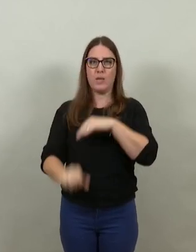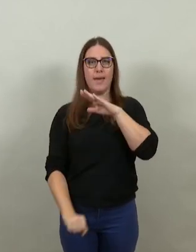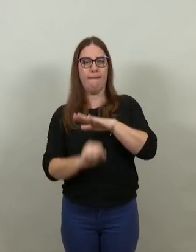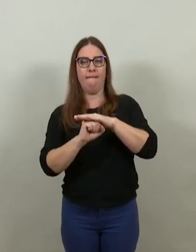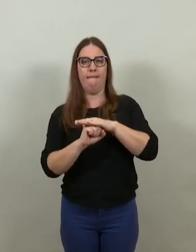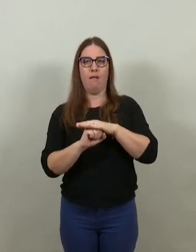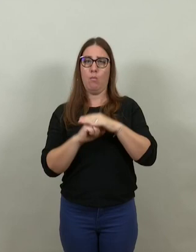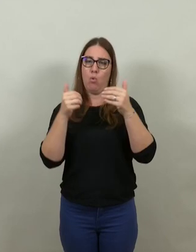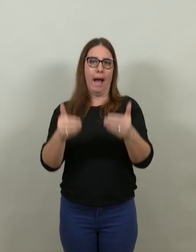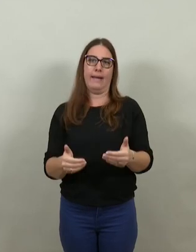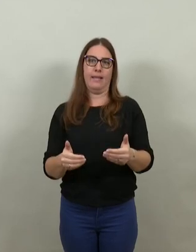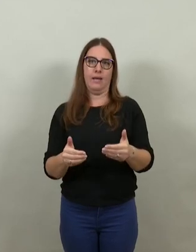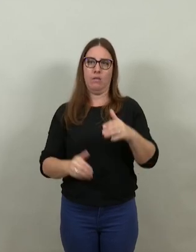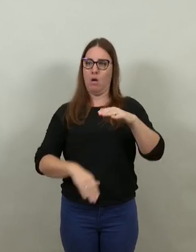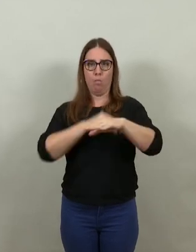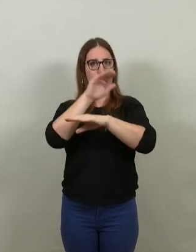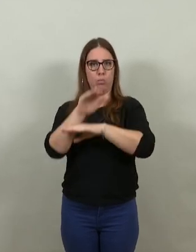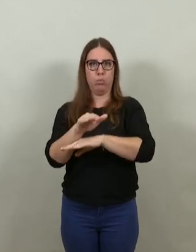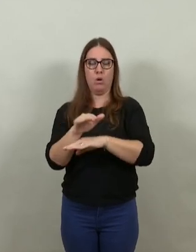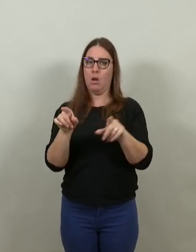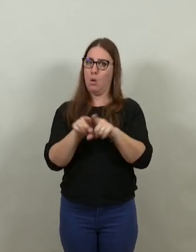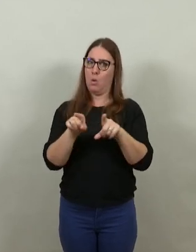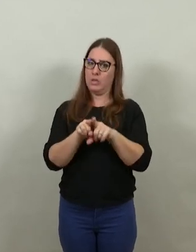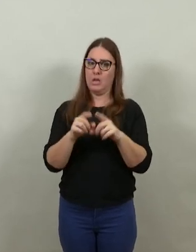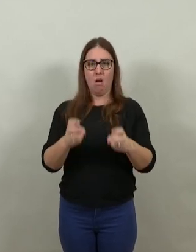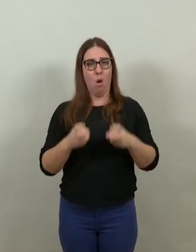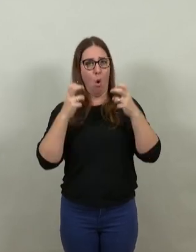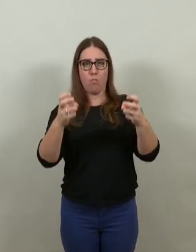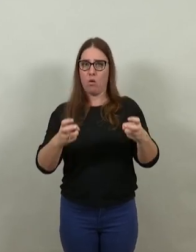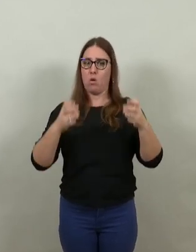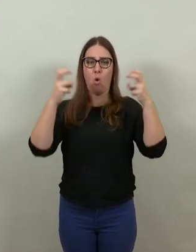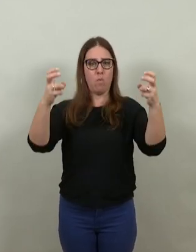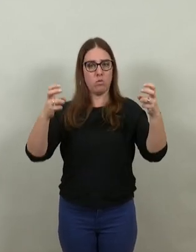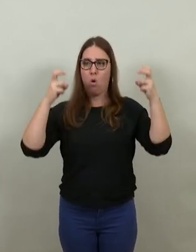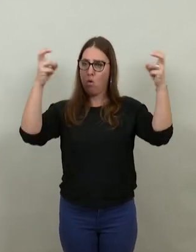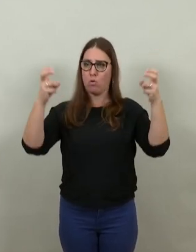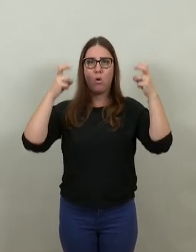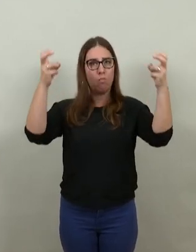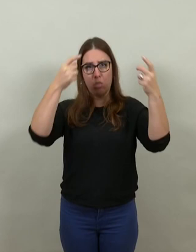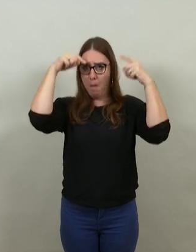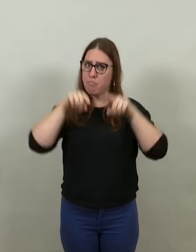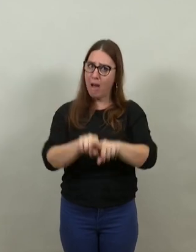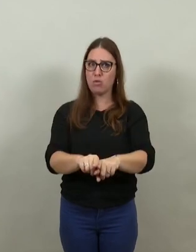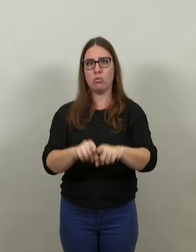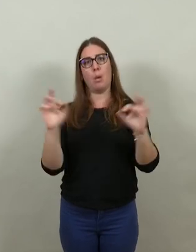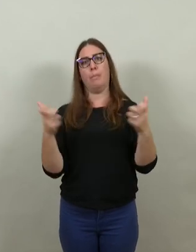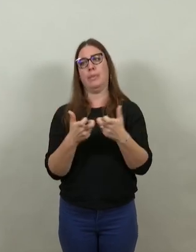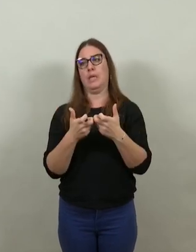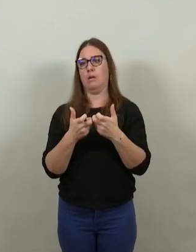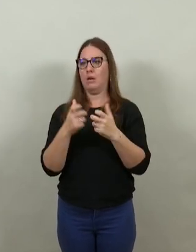seule façon d'arrêter le bouclier et augmentation insoutenable et injustifié des tarifs de l'énergie je